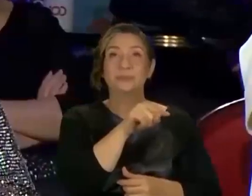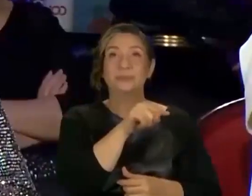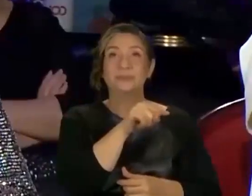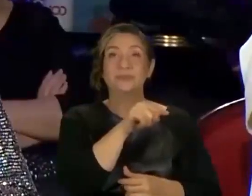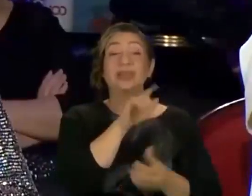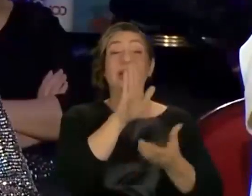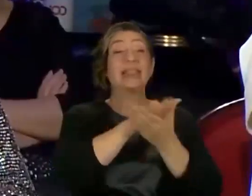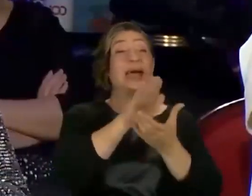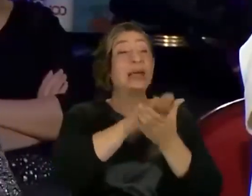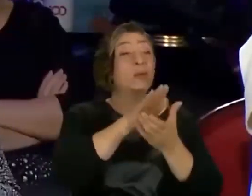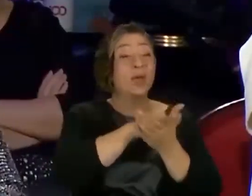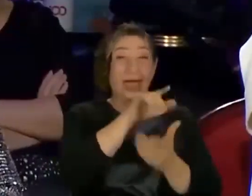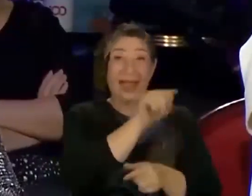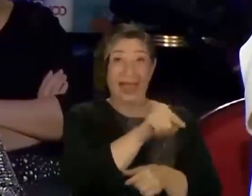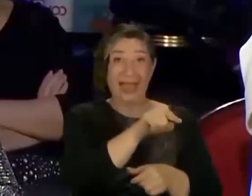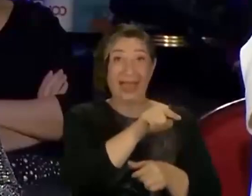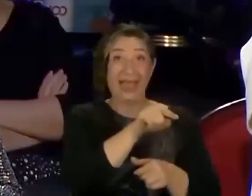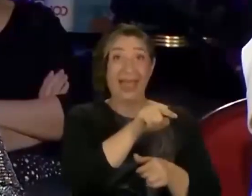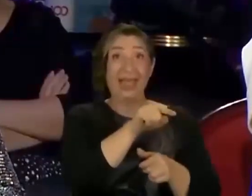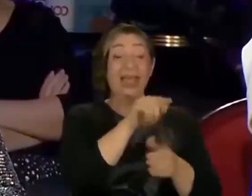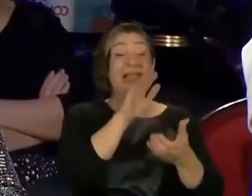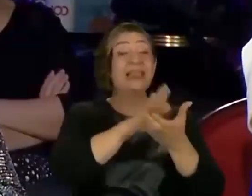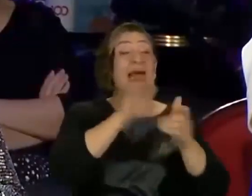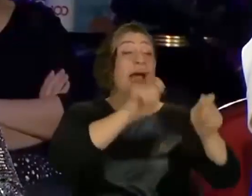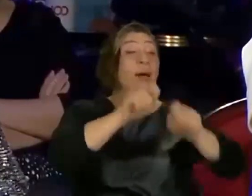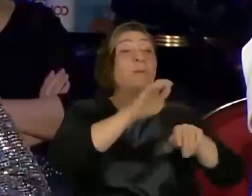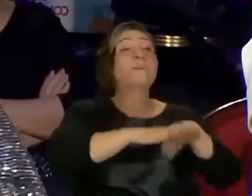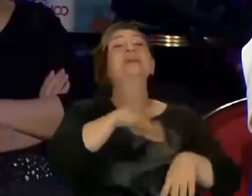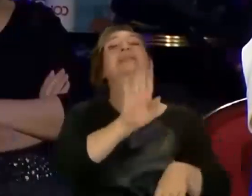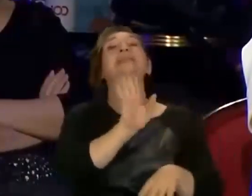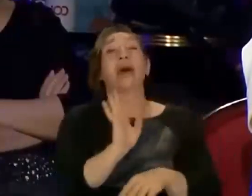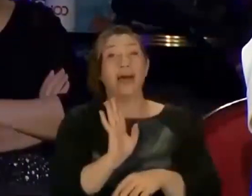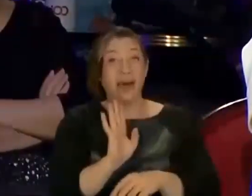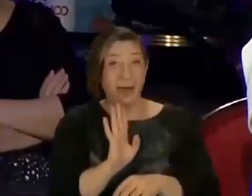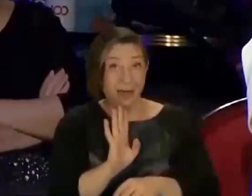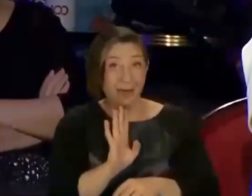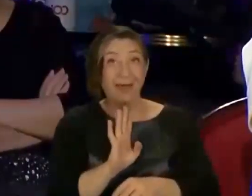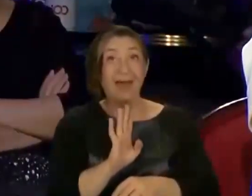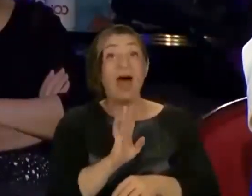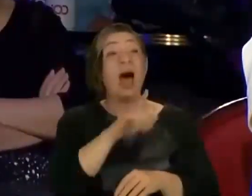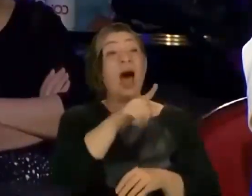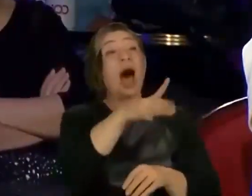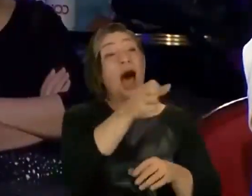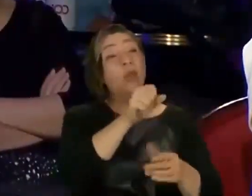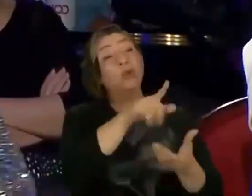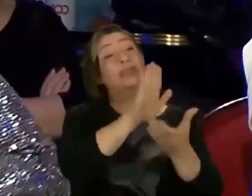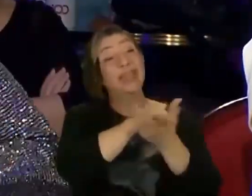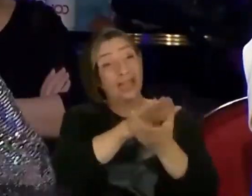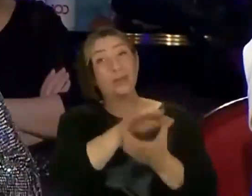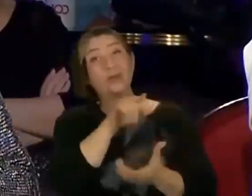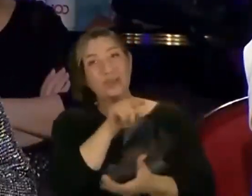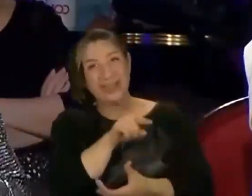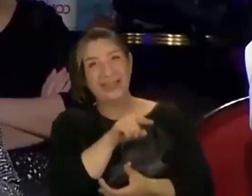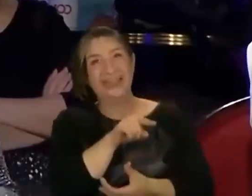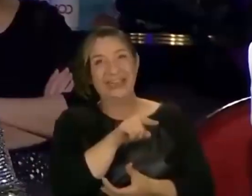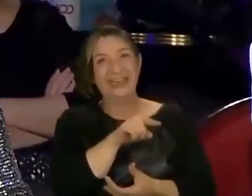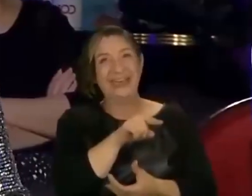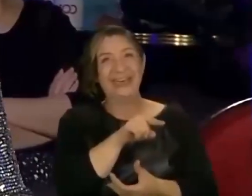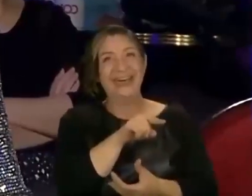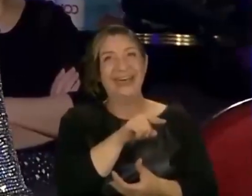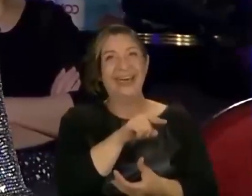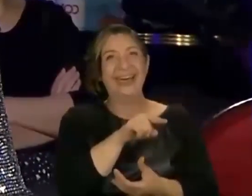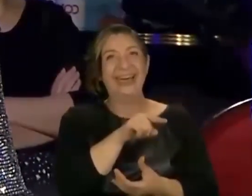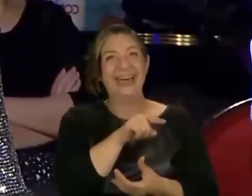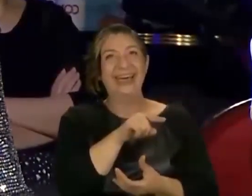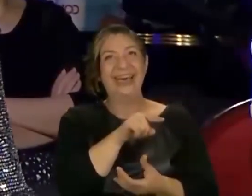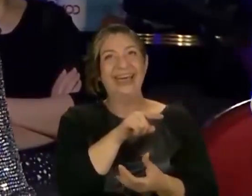takatukacı. Takatukaları. Takatukaları. Takatukalamazsa. Takatukalamazsa. Al o takatukaları. Al o takatukaları.